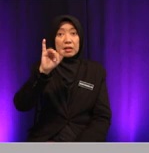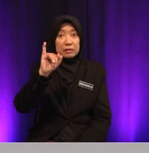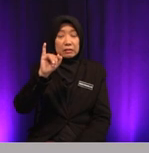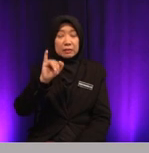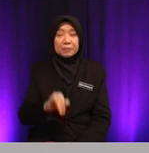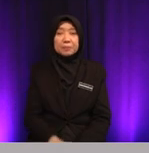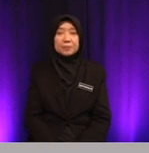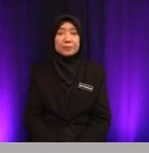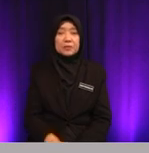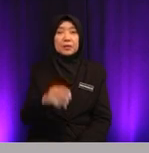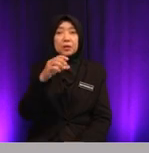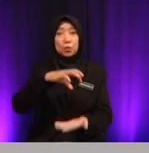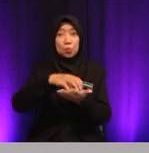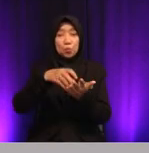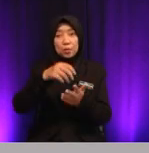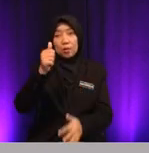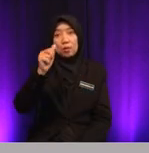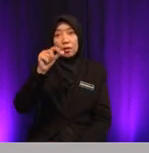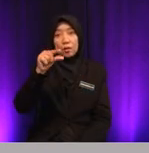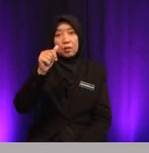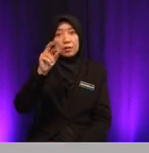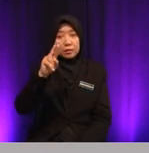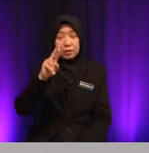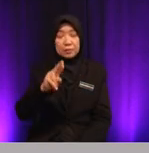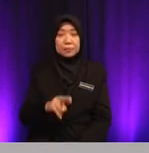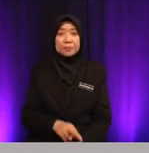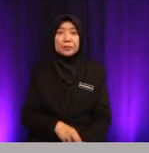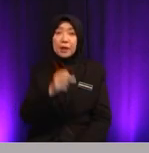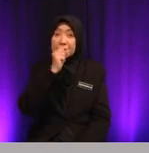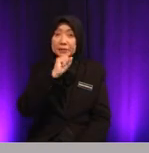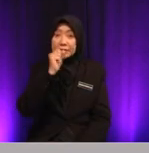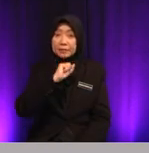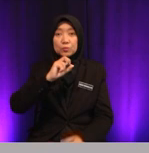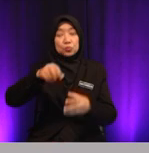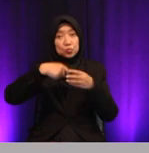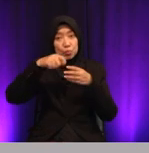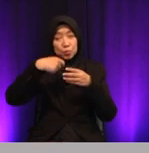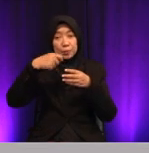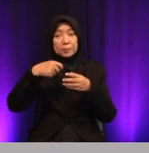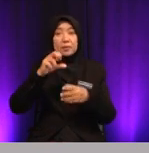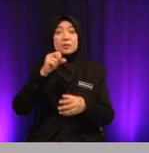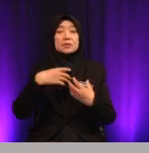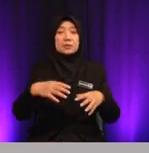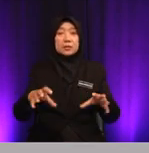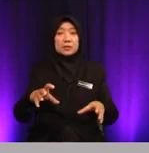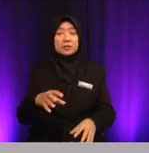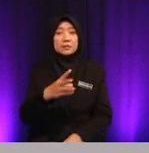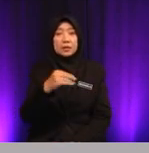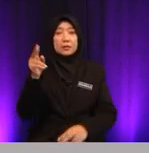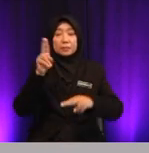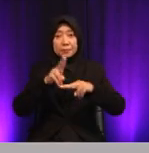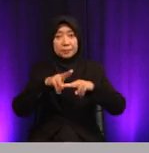agar-agar semua jadi kita gunakan dalam ice cream sub segera dan juga cherry dan Casio ini